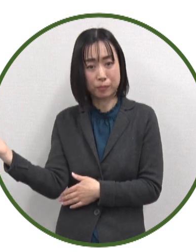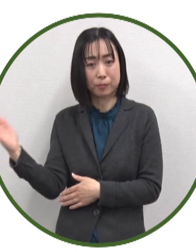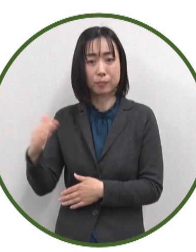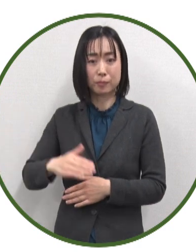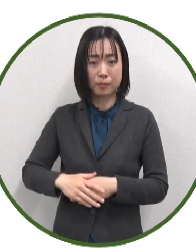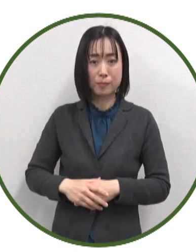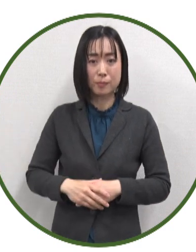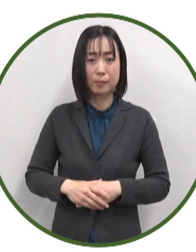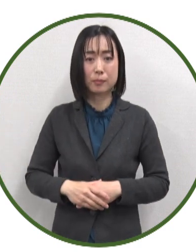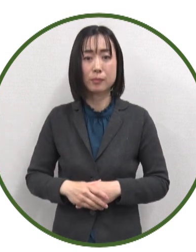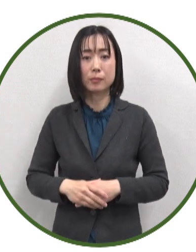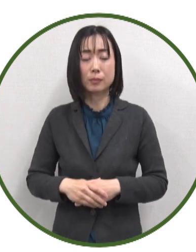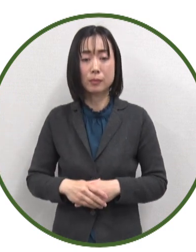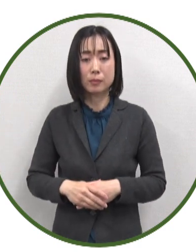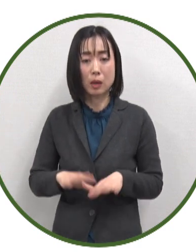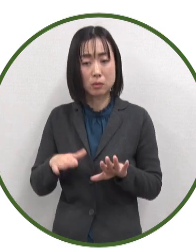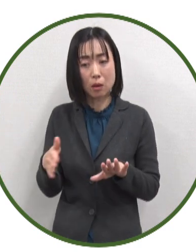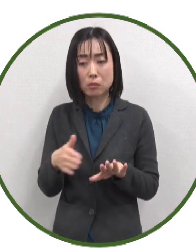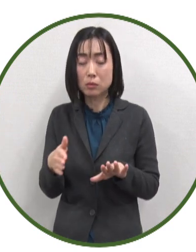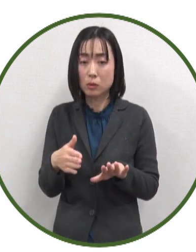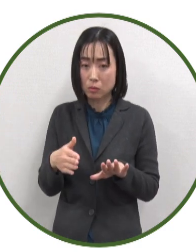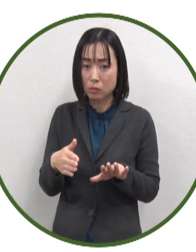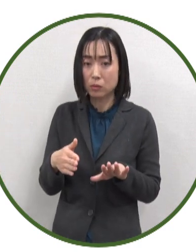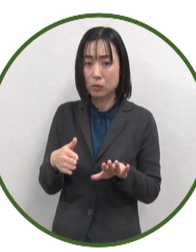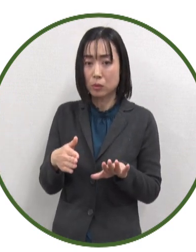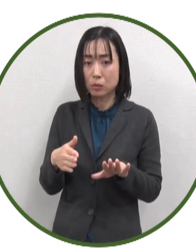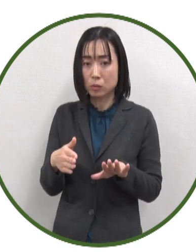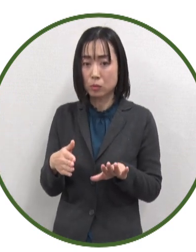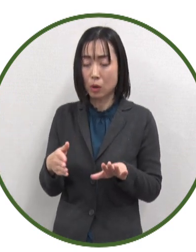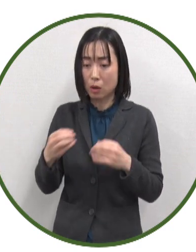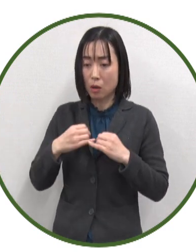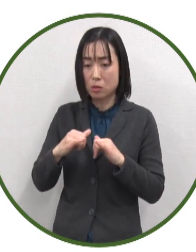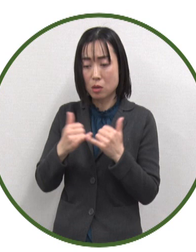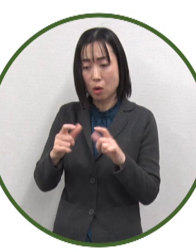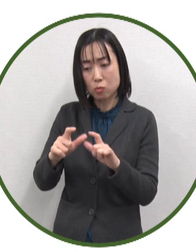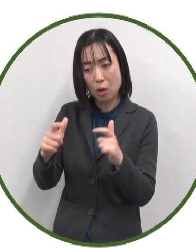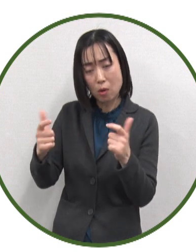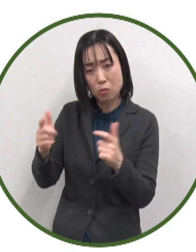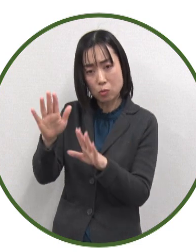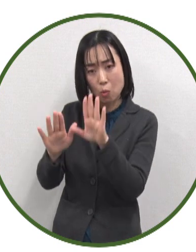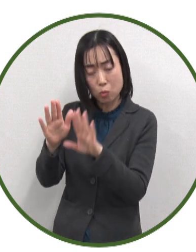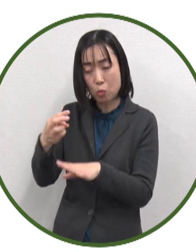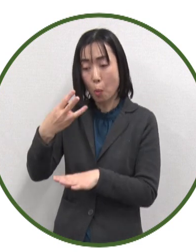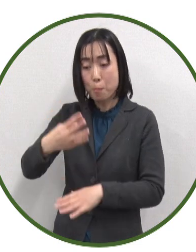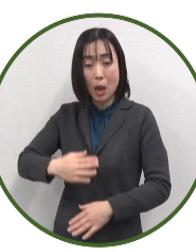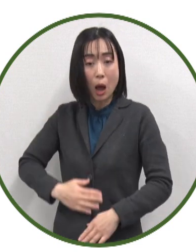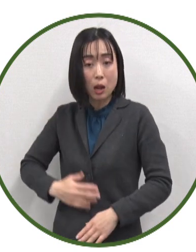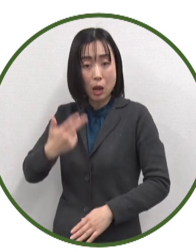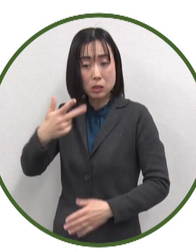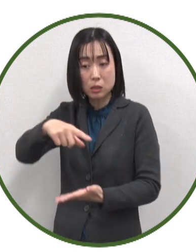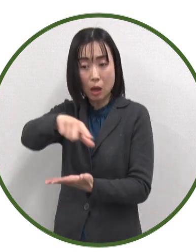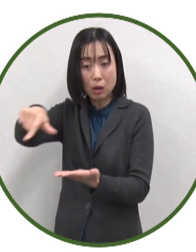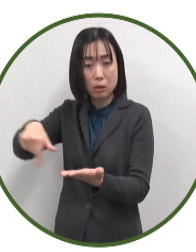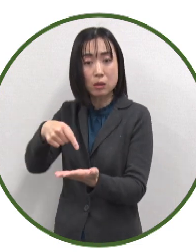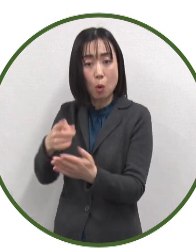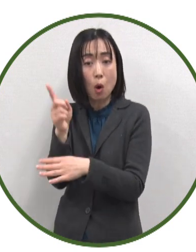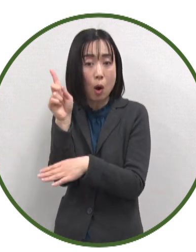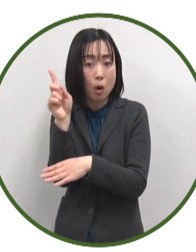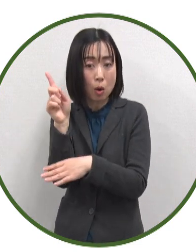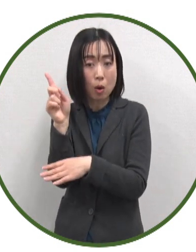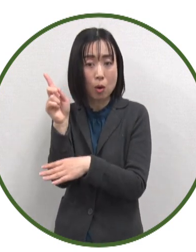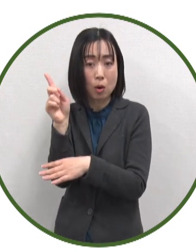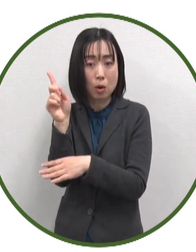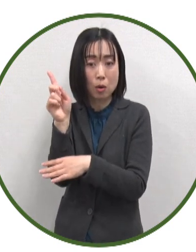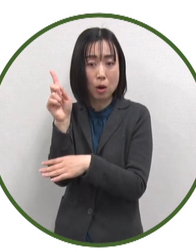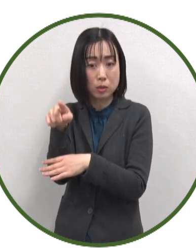して直近でですね感染拡大の恐れがあります三原市内にも明日 PCR